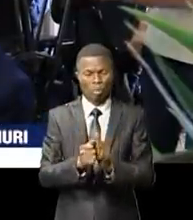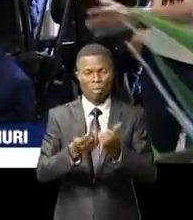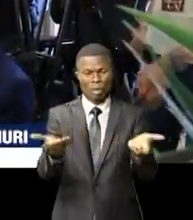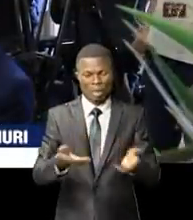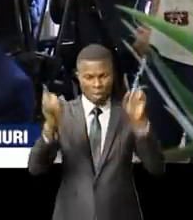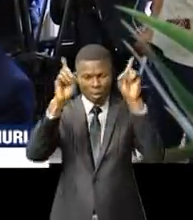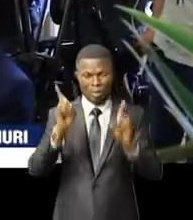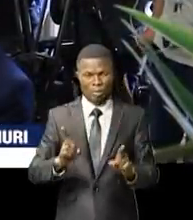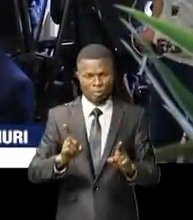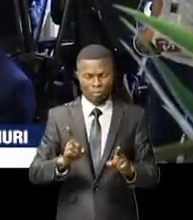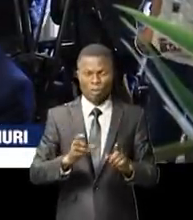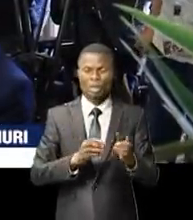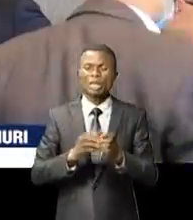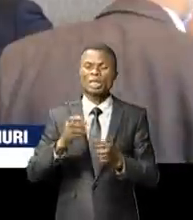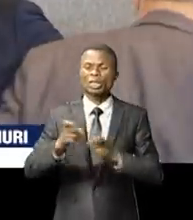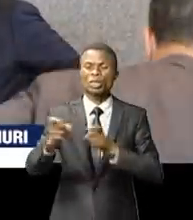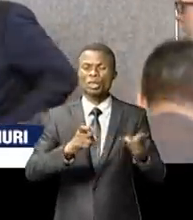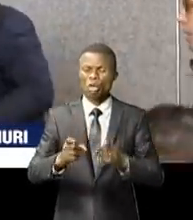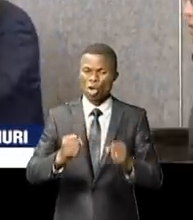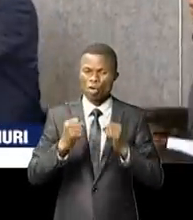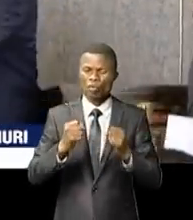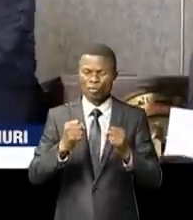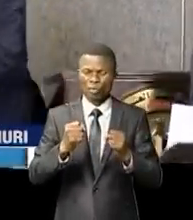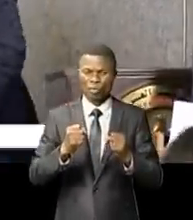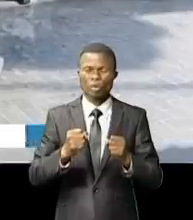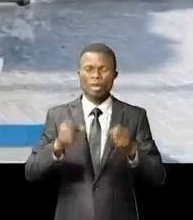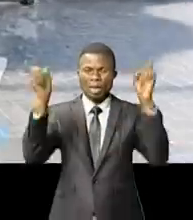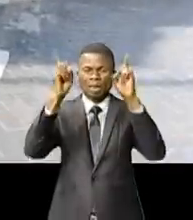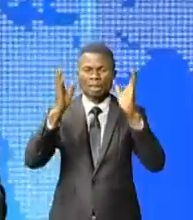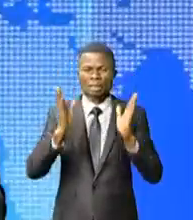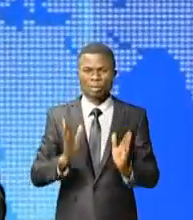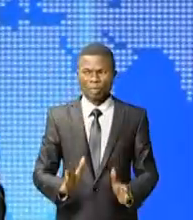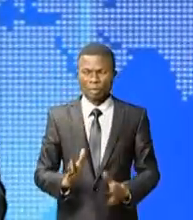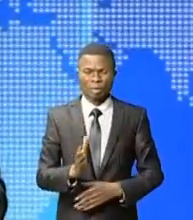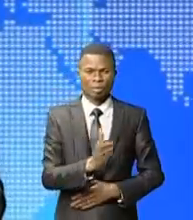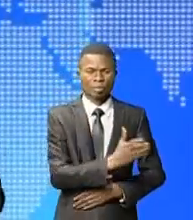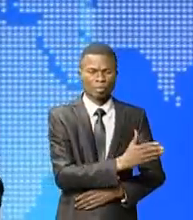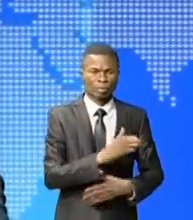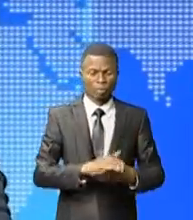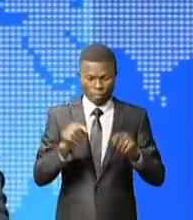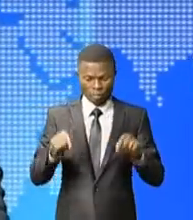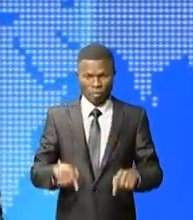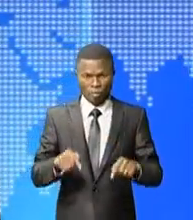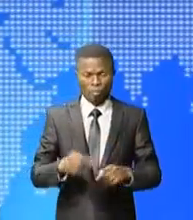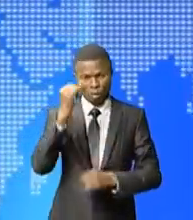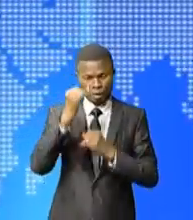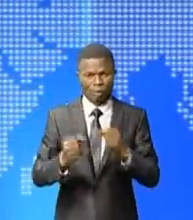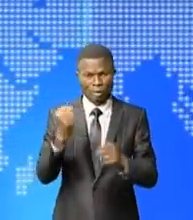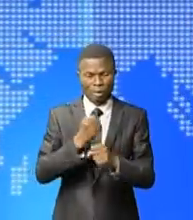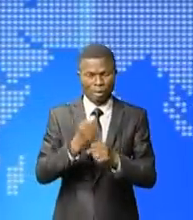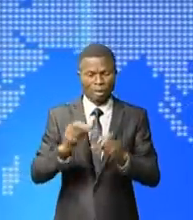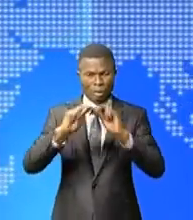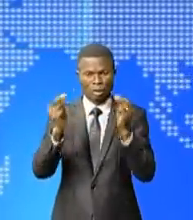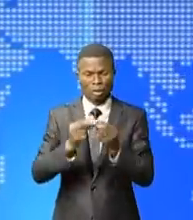est le véritable challenge du leadership actuel des Africains. Et c'est aujourd'hui que se clôturent les travaux du